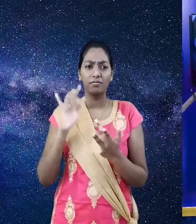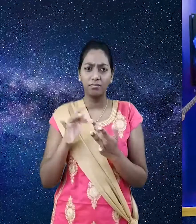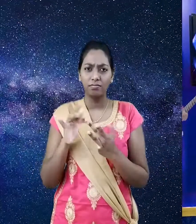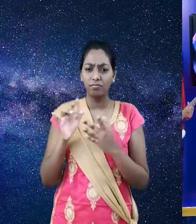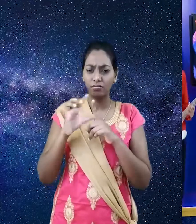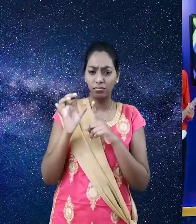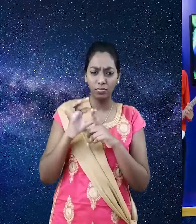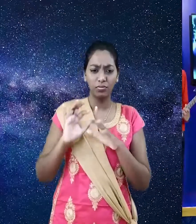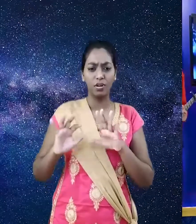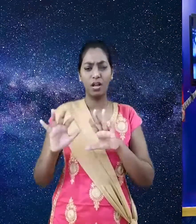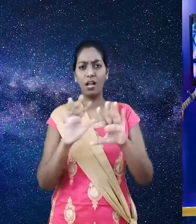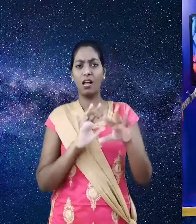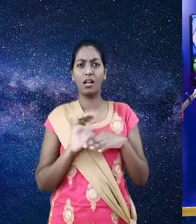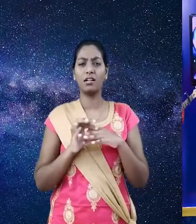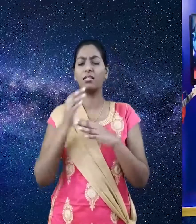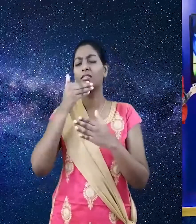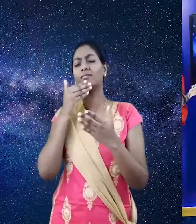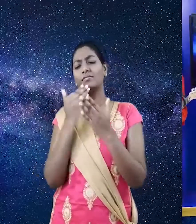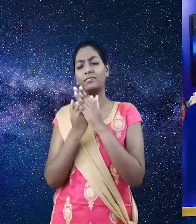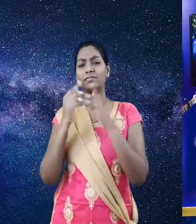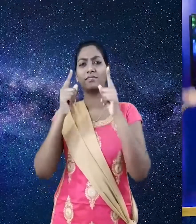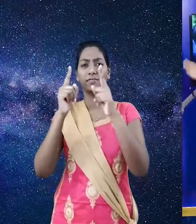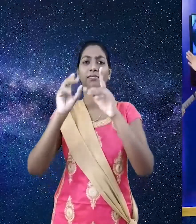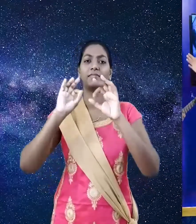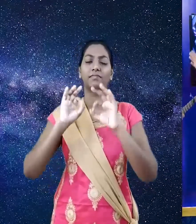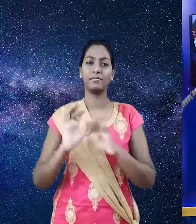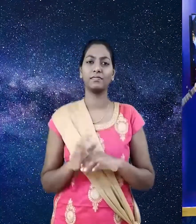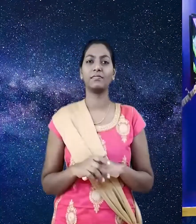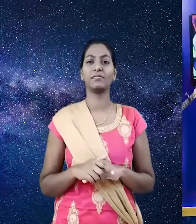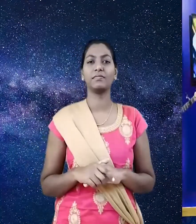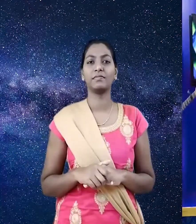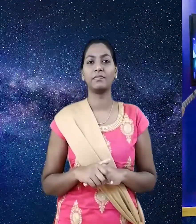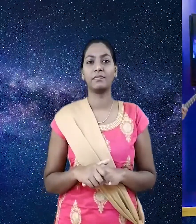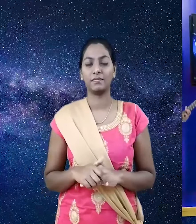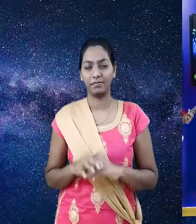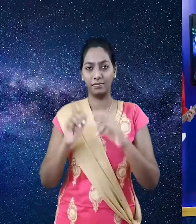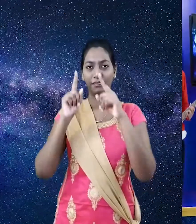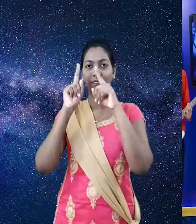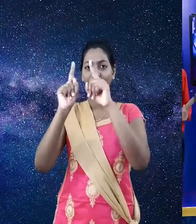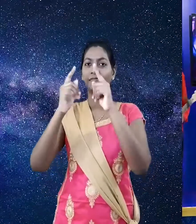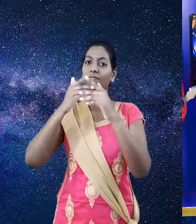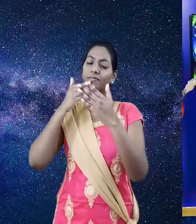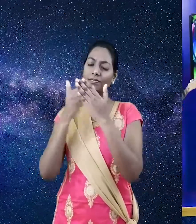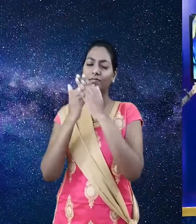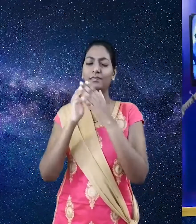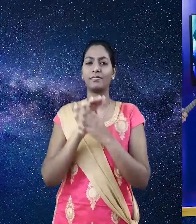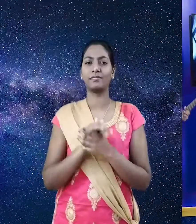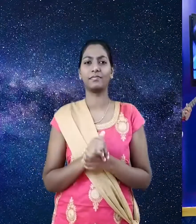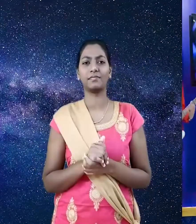मध्य में घूमता तेरी स्तुति करूं, तेरी स्तुति करूं, जहाँ कहीं आप